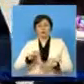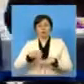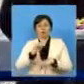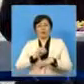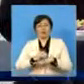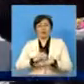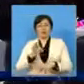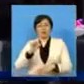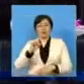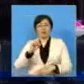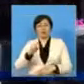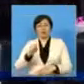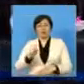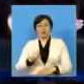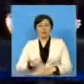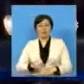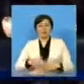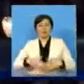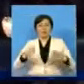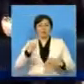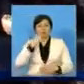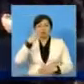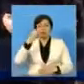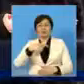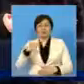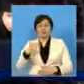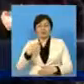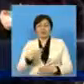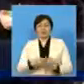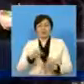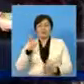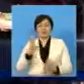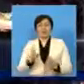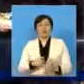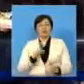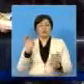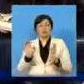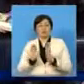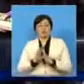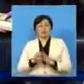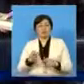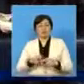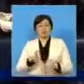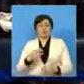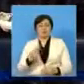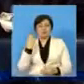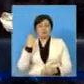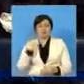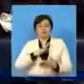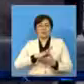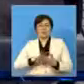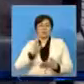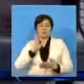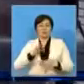дұғай сәлем айтарсыз. Үлкен алғыс айтамын. Біздің сөзімізді жерге тастамай, кезектен тыс біздерге осындай таза ауыз судың